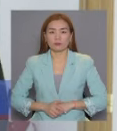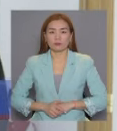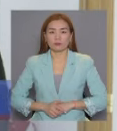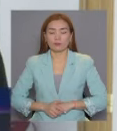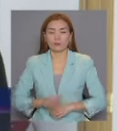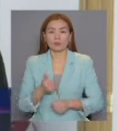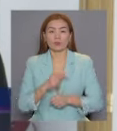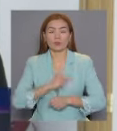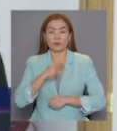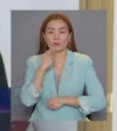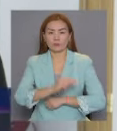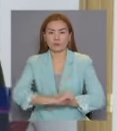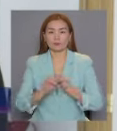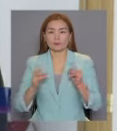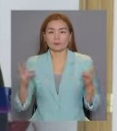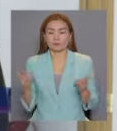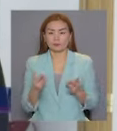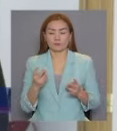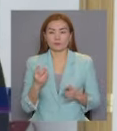мамандардың жұмыс сапасын жақсарту және